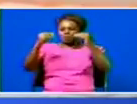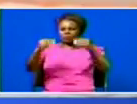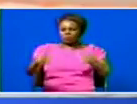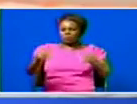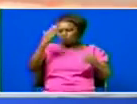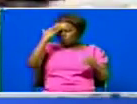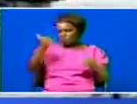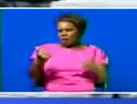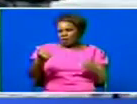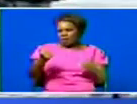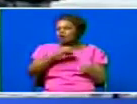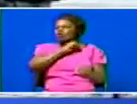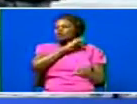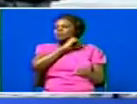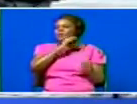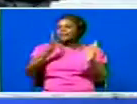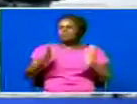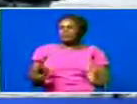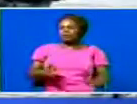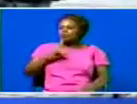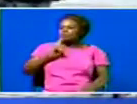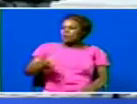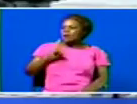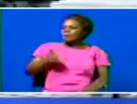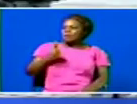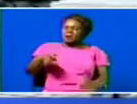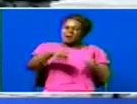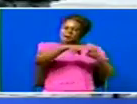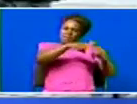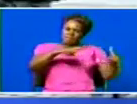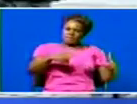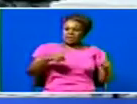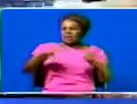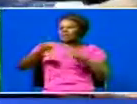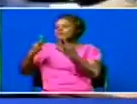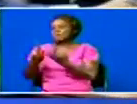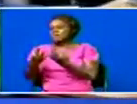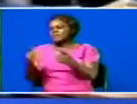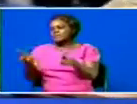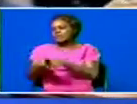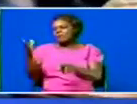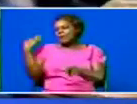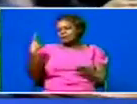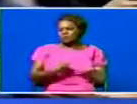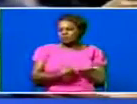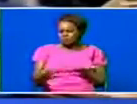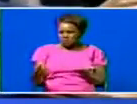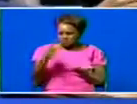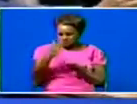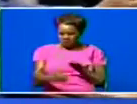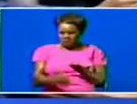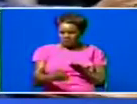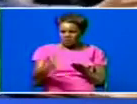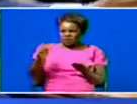ya aliyewasilisha kesi kudai kupokea vitisho vya kuuawa yeye na familia yake wikendi iliyopita.